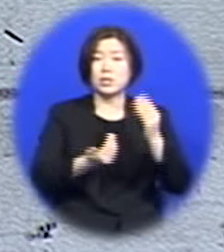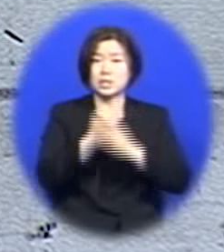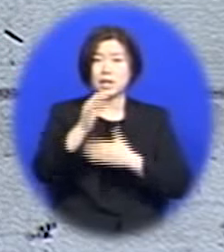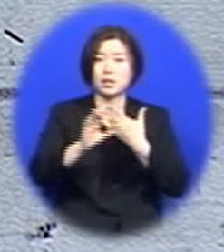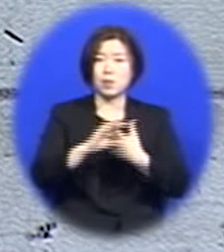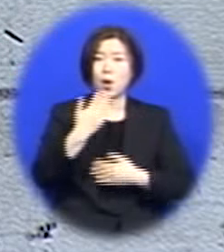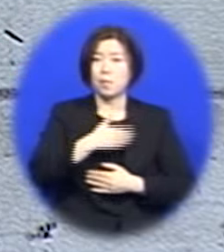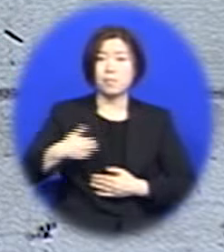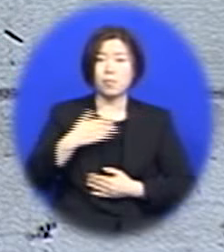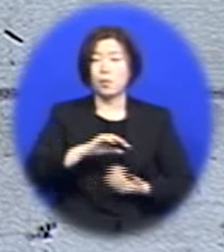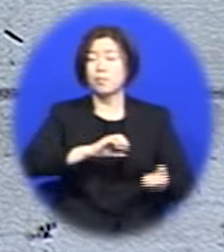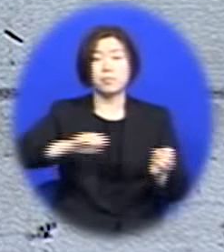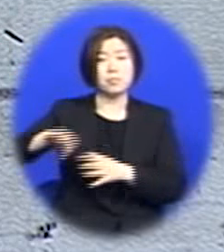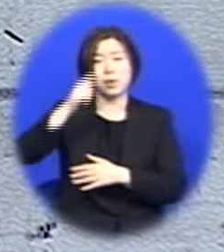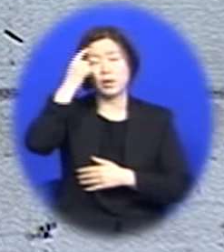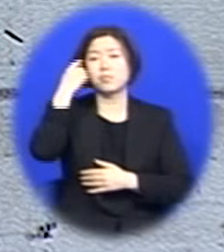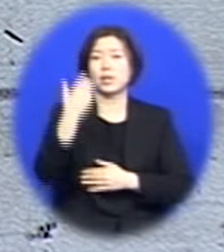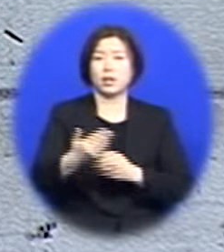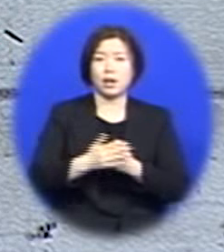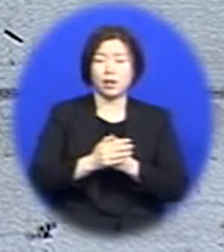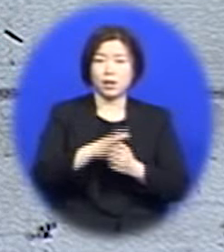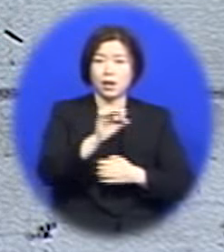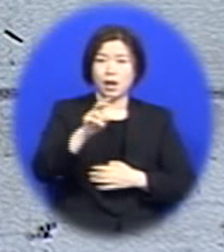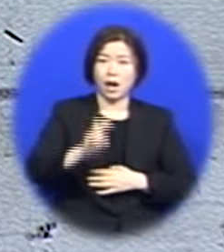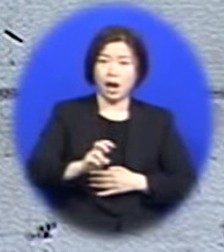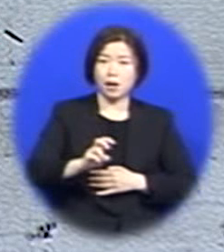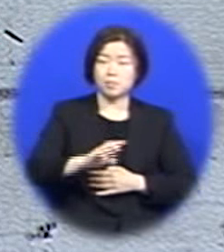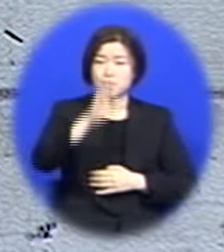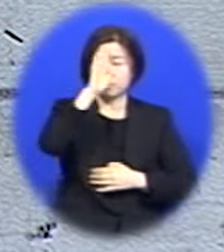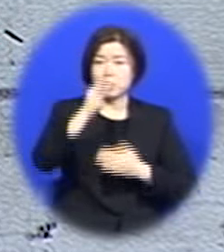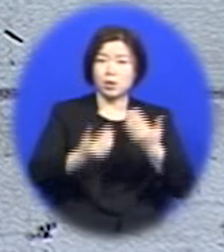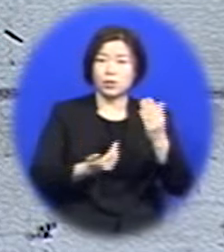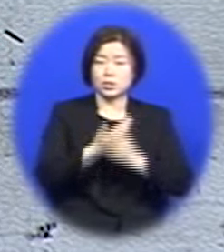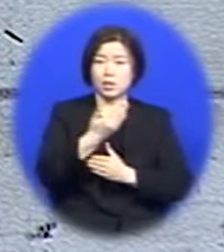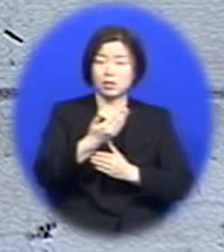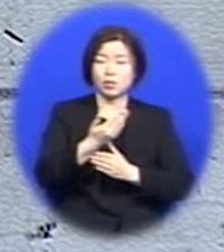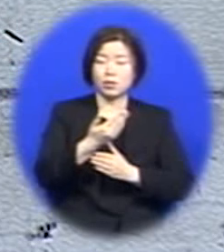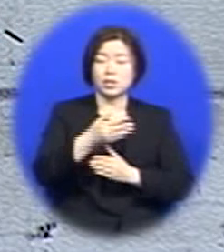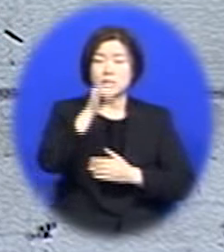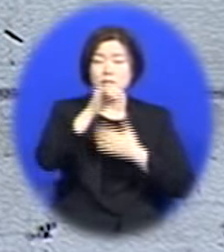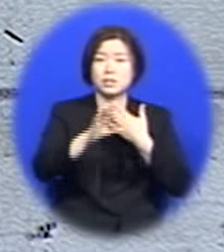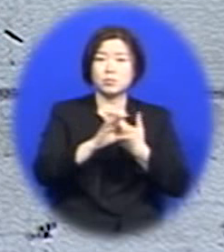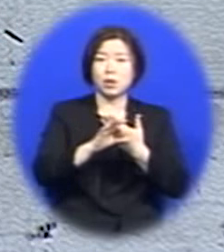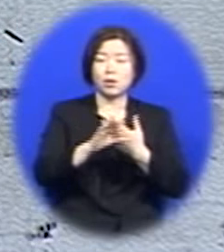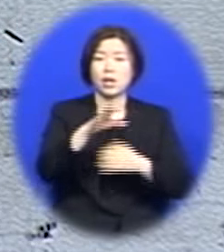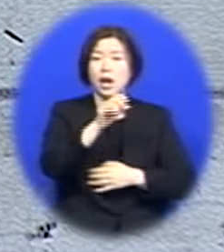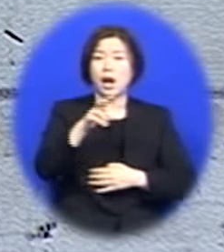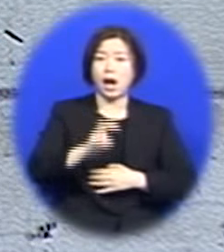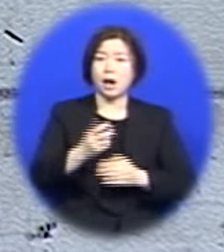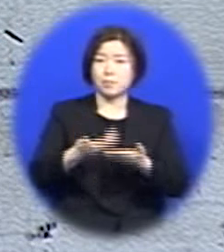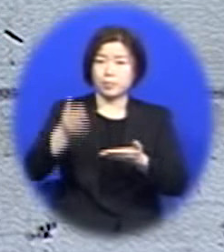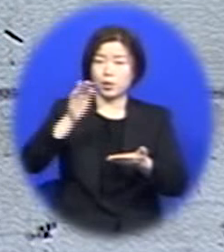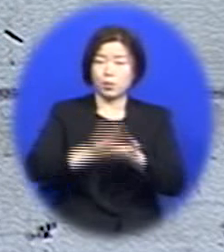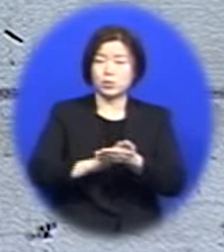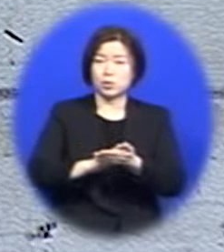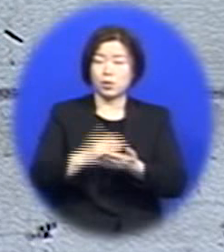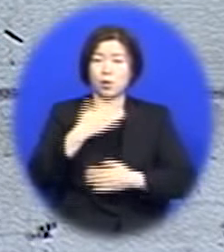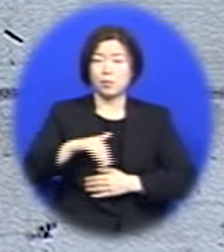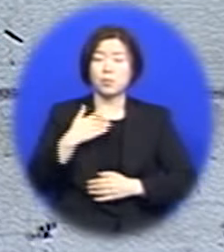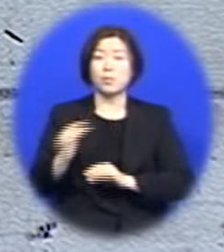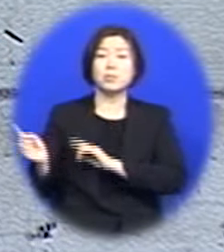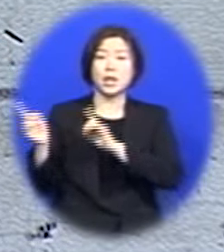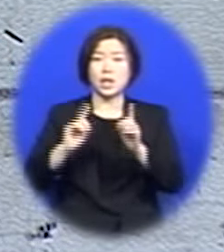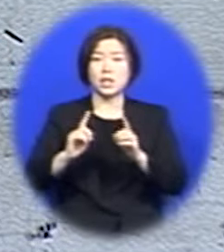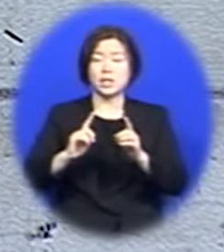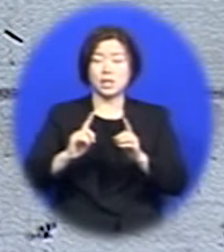겁니까? 암에 걸렸다고? 어떻든지 암을 고쳐서 몸을 살리려고 하잖아요. 여러분 가정에 문제가